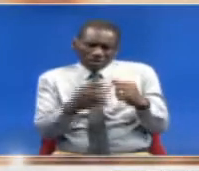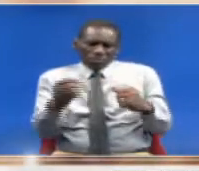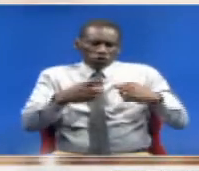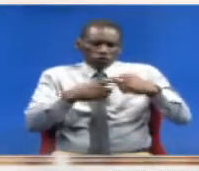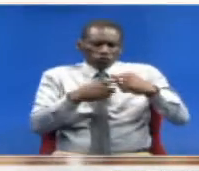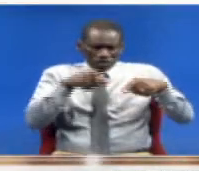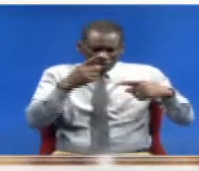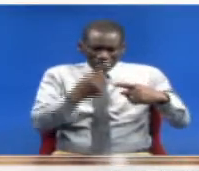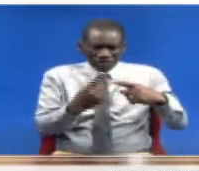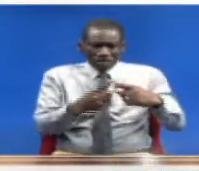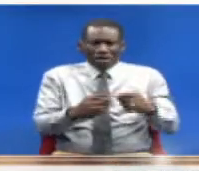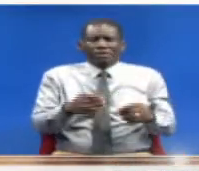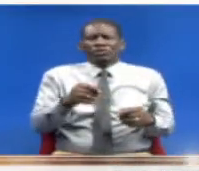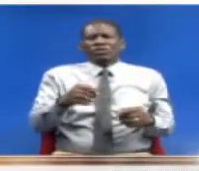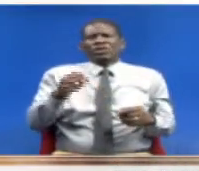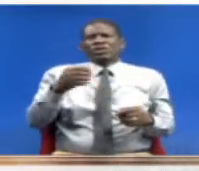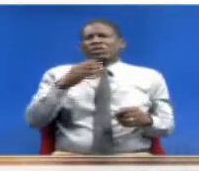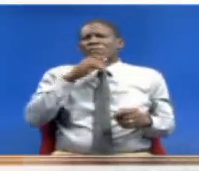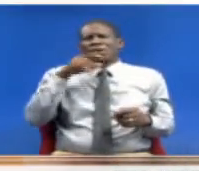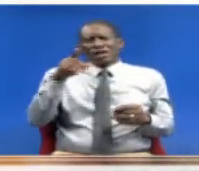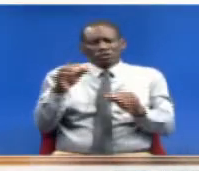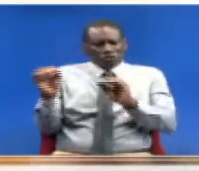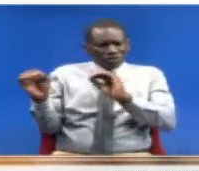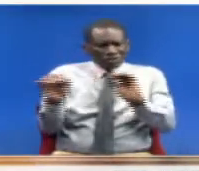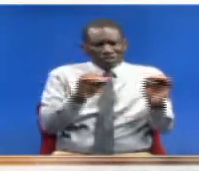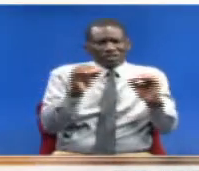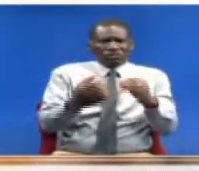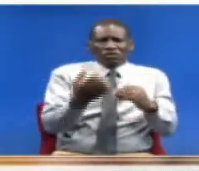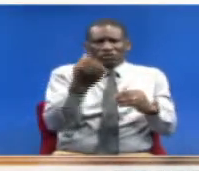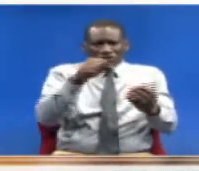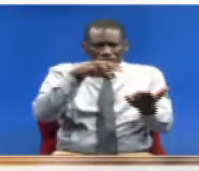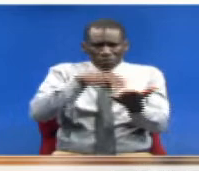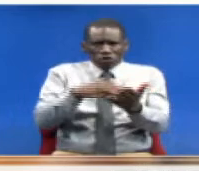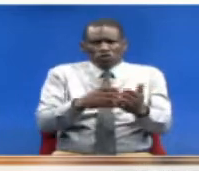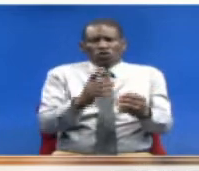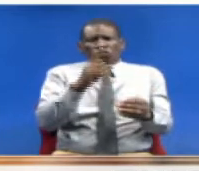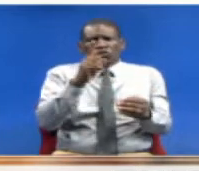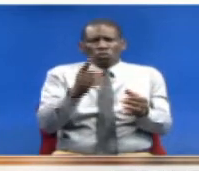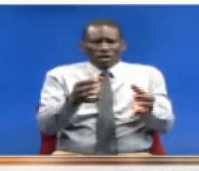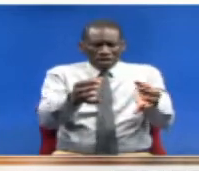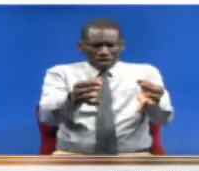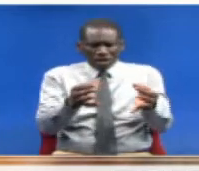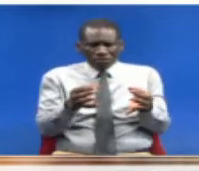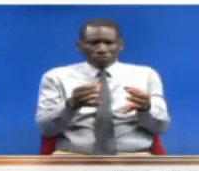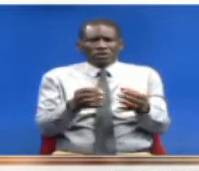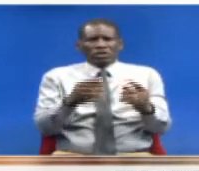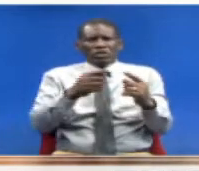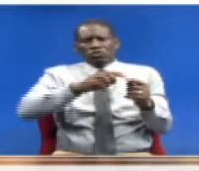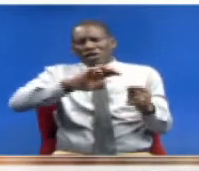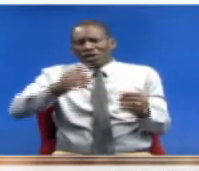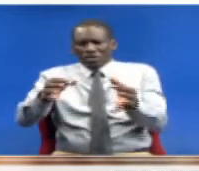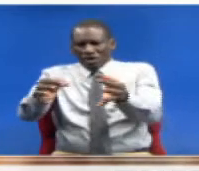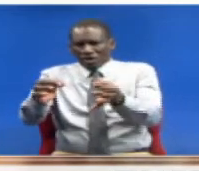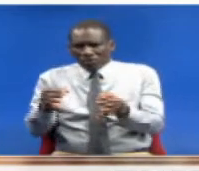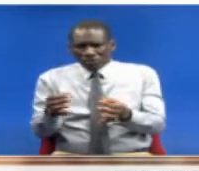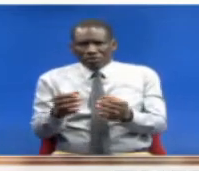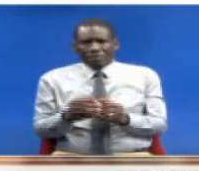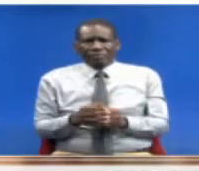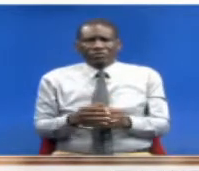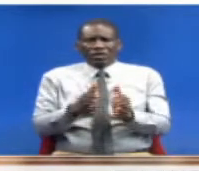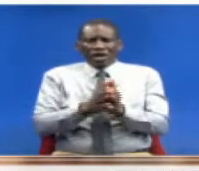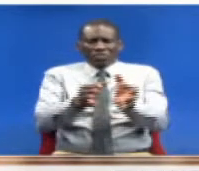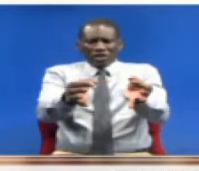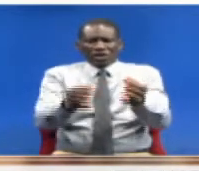huu, Munyoki alihamisha jumla ya milioni 5 kutoka kwa mojawapo ya akaunti zake hadi nyingine, akaunti